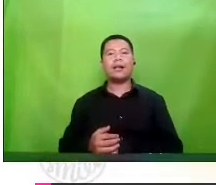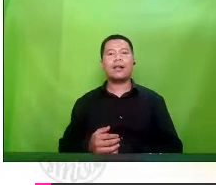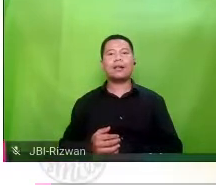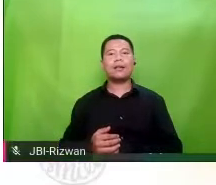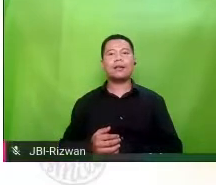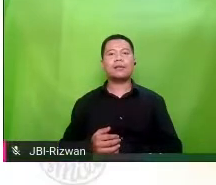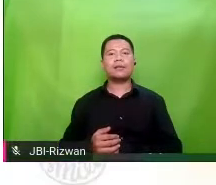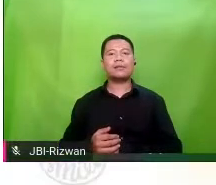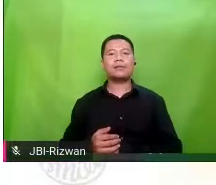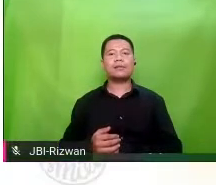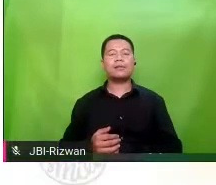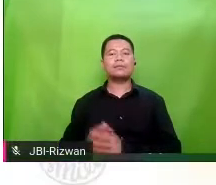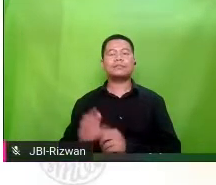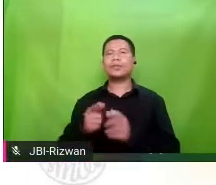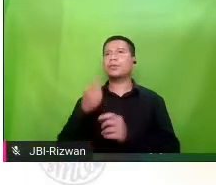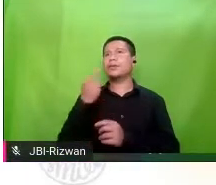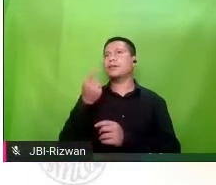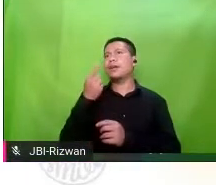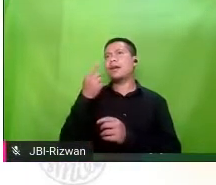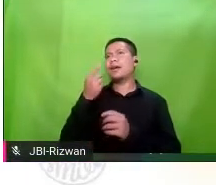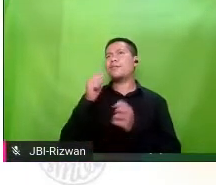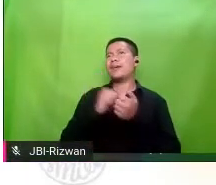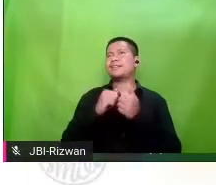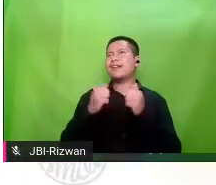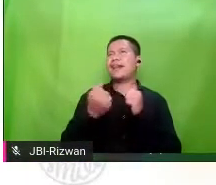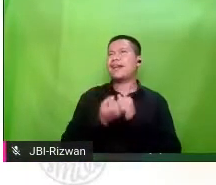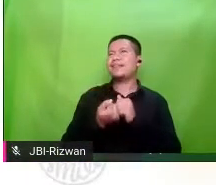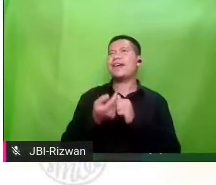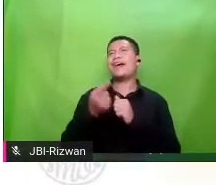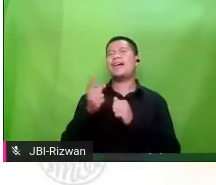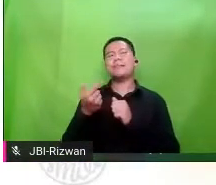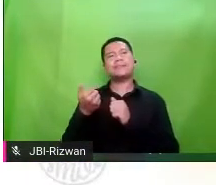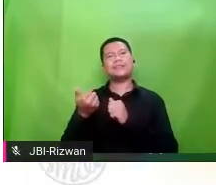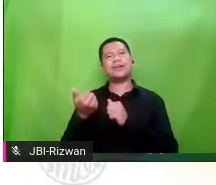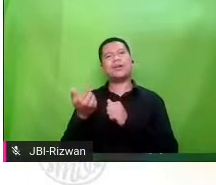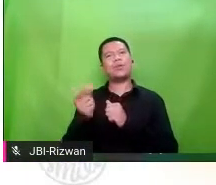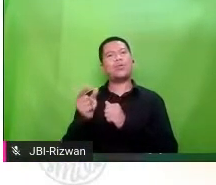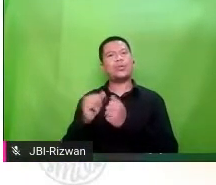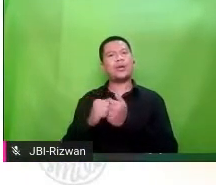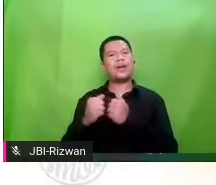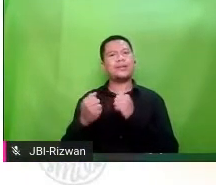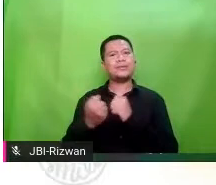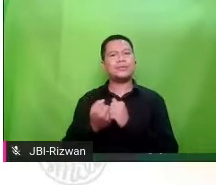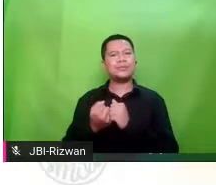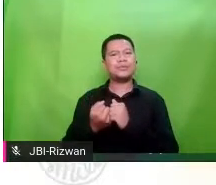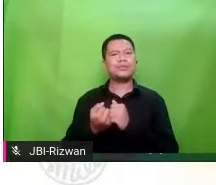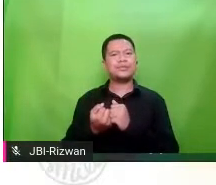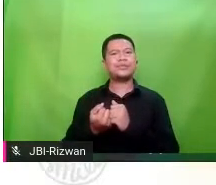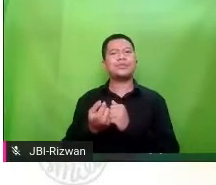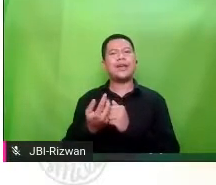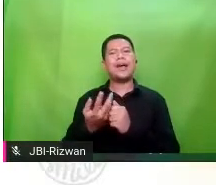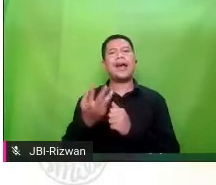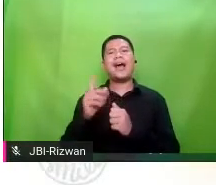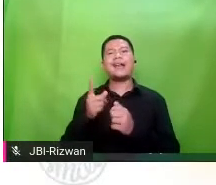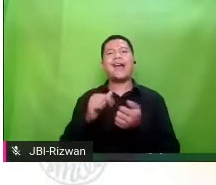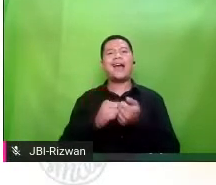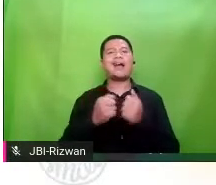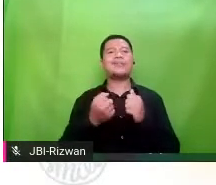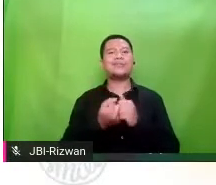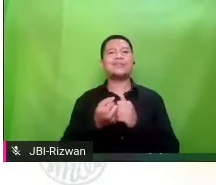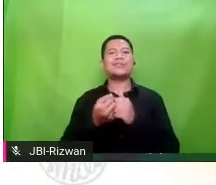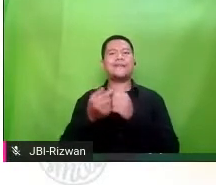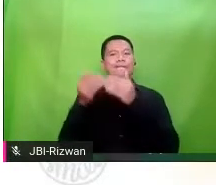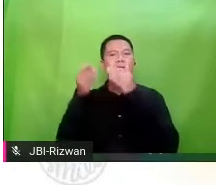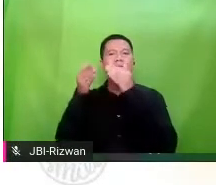kalau kita dapatkan kasusnya bisa untuk kasus di mana menjadi kasus-kasus yang menjurus ke arah kriminal